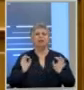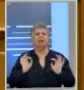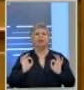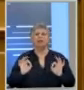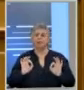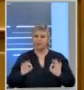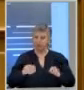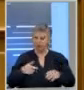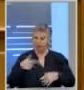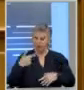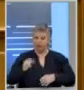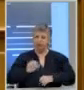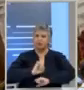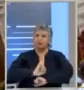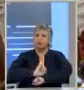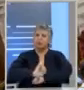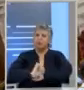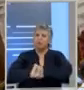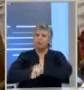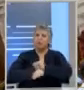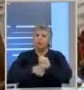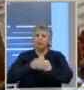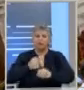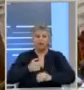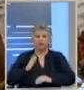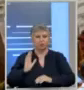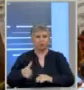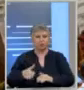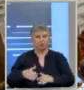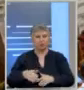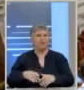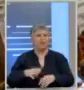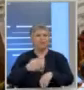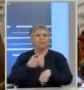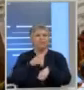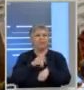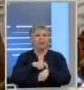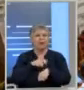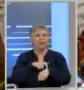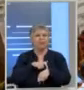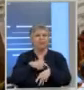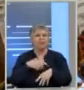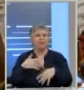Κάντε λίγο ησυχία, παρακαλώ. Κάντε ησυχία.